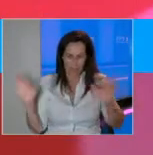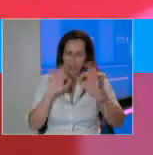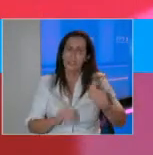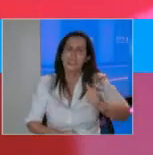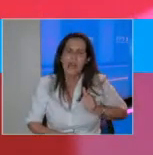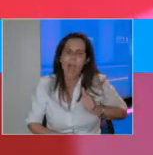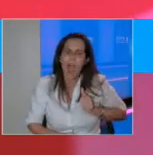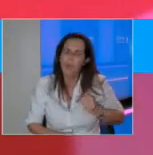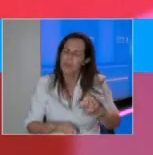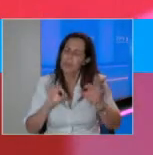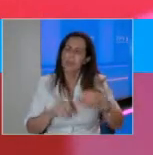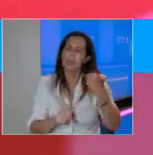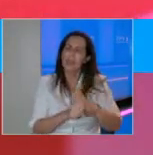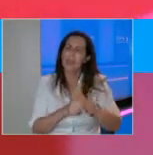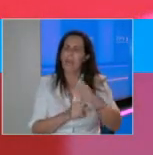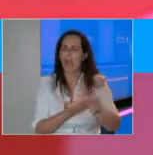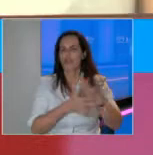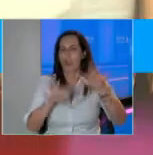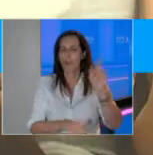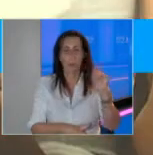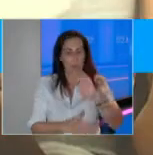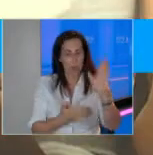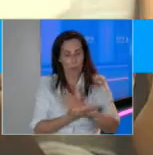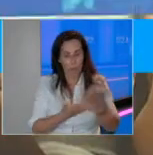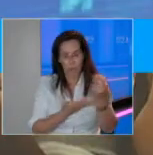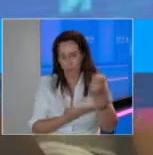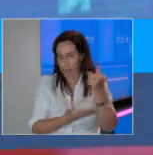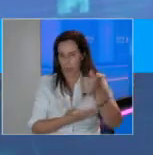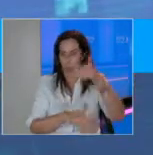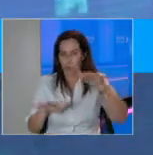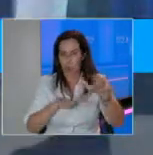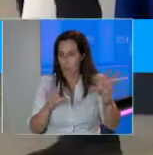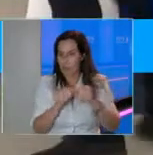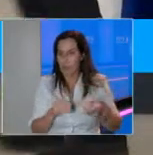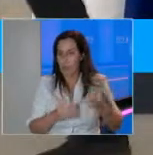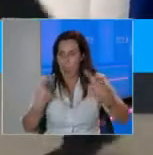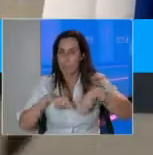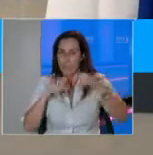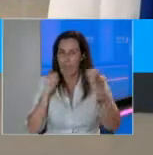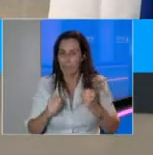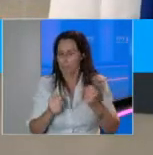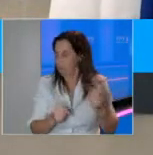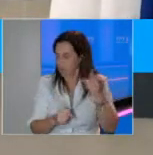צבא בעצם מבצע מדיניות. מי שקובע את המדיניות זה ראש הממשלה יחד עם הקבינט